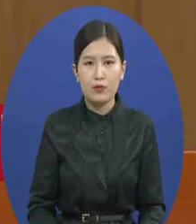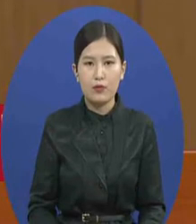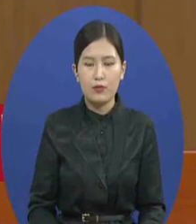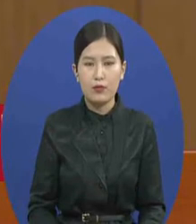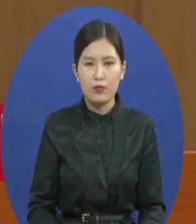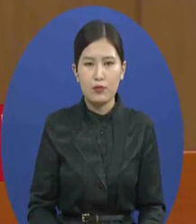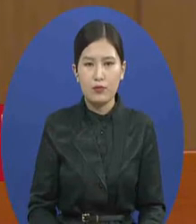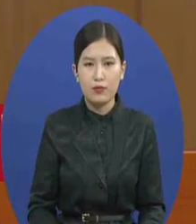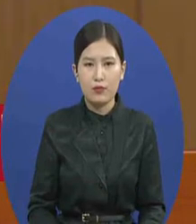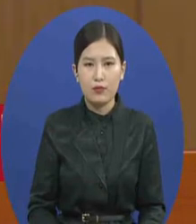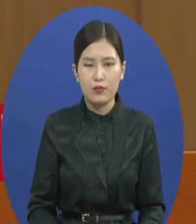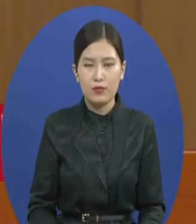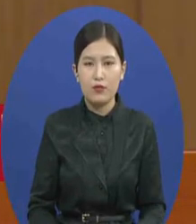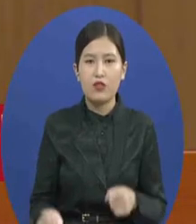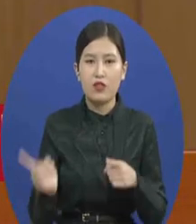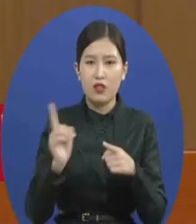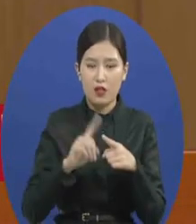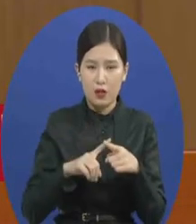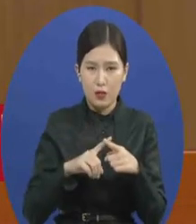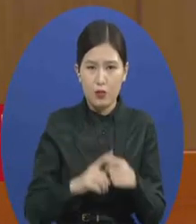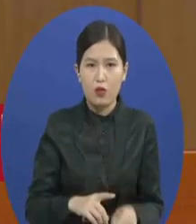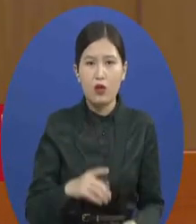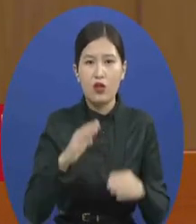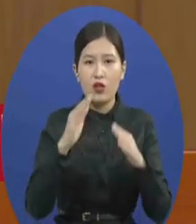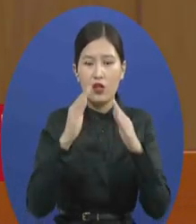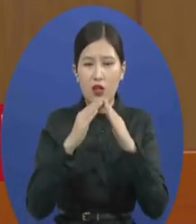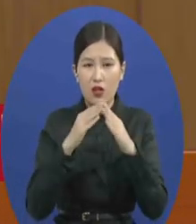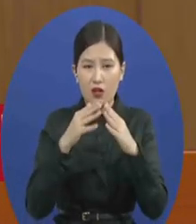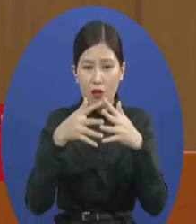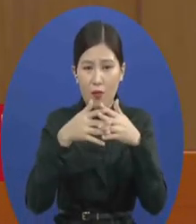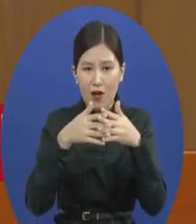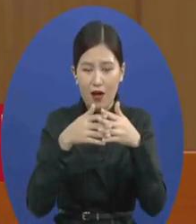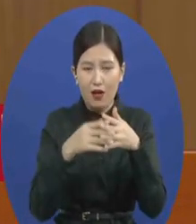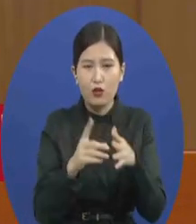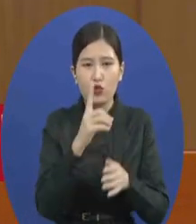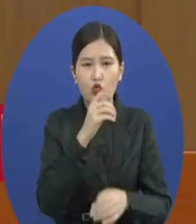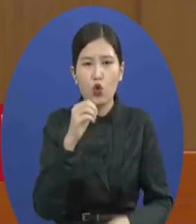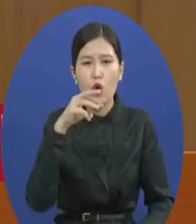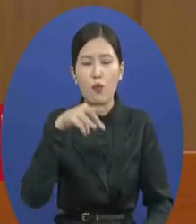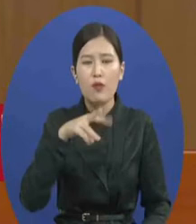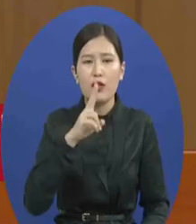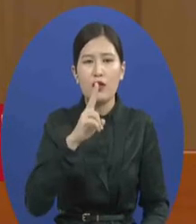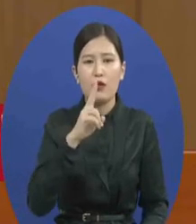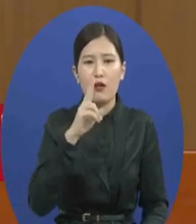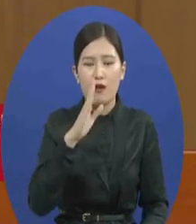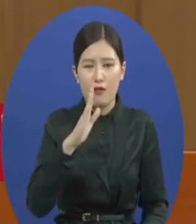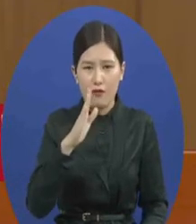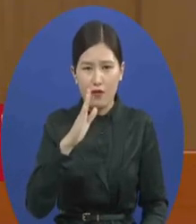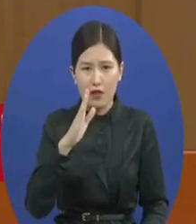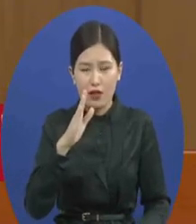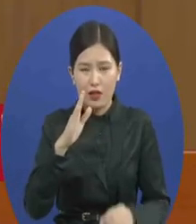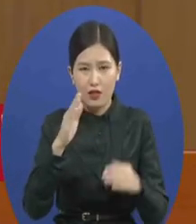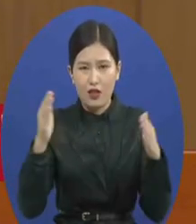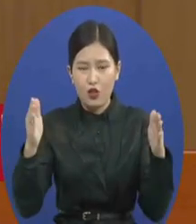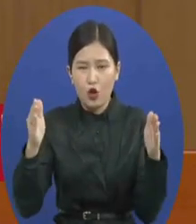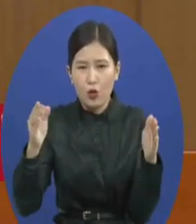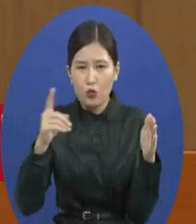Дээр нь 100 м квадрат хүртэл орон сууцнд амьдардаг